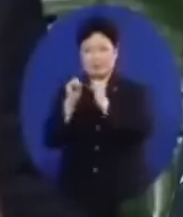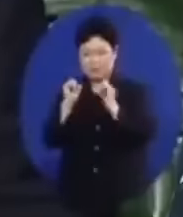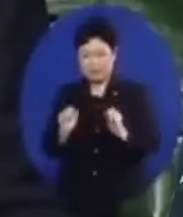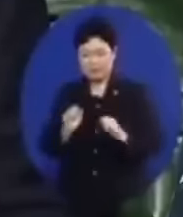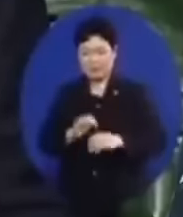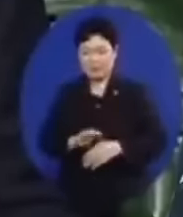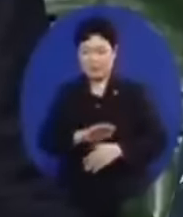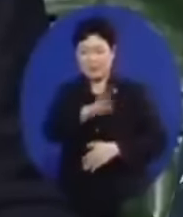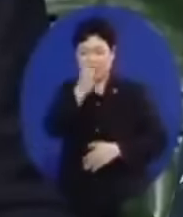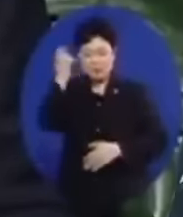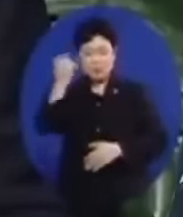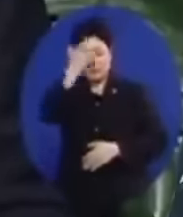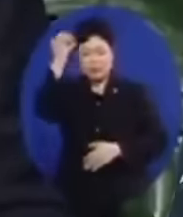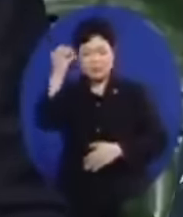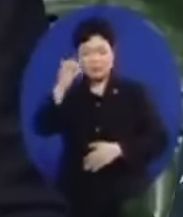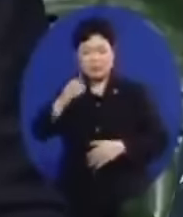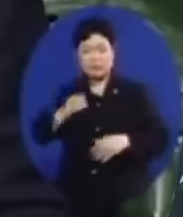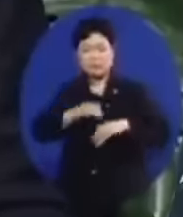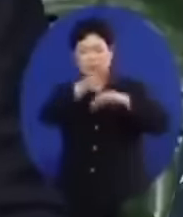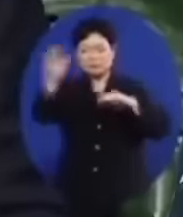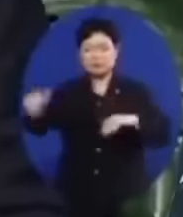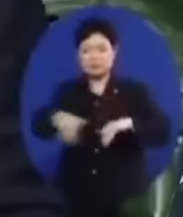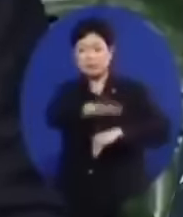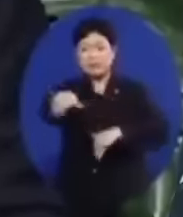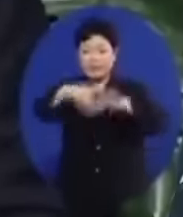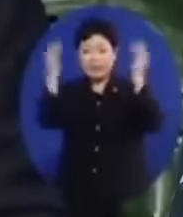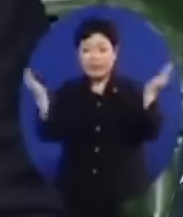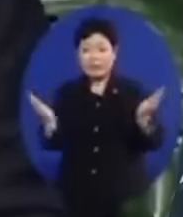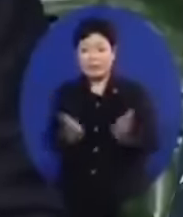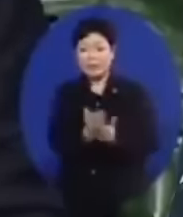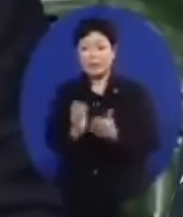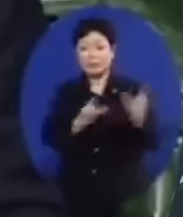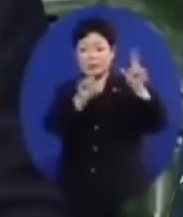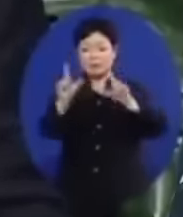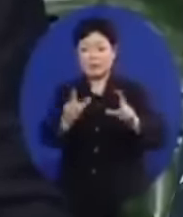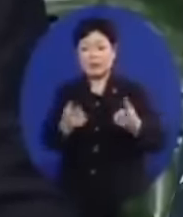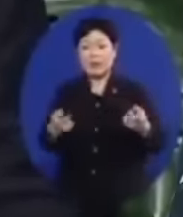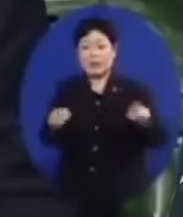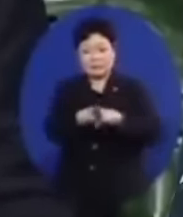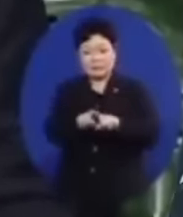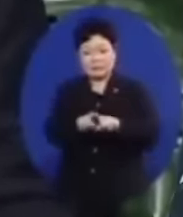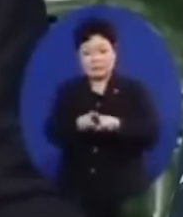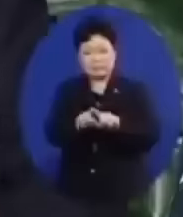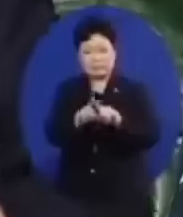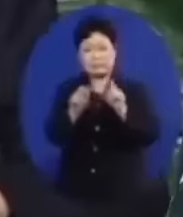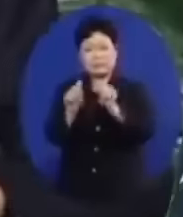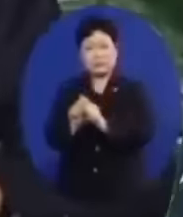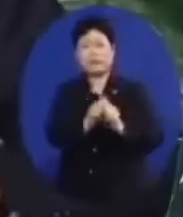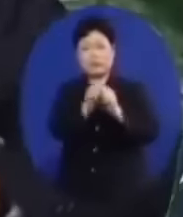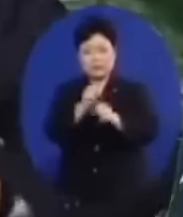우리 성령께서는 삶의 전반적인 과정을 통하여 인도하시는 것입니다. 우리의 인생에